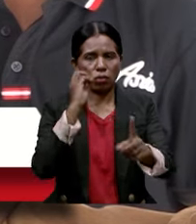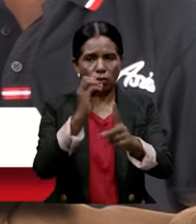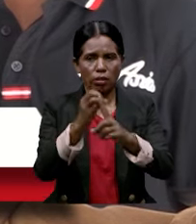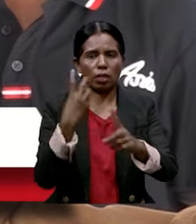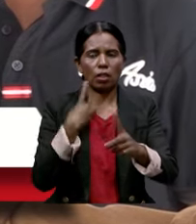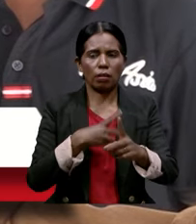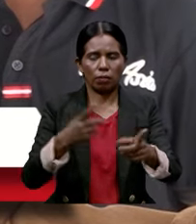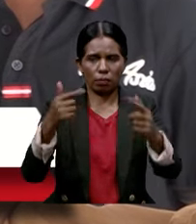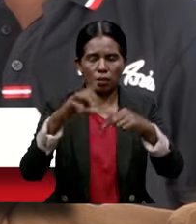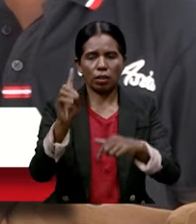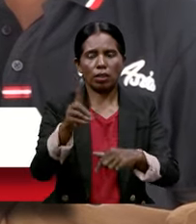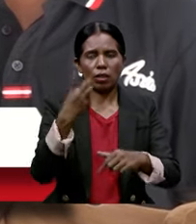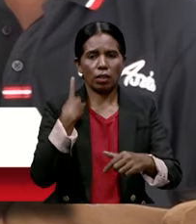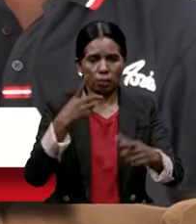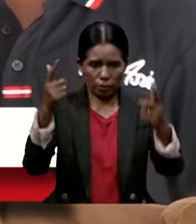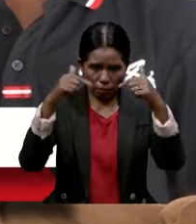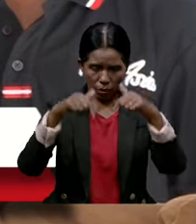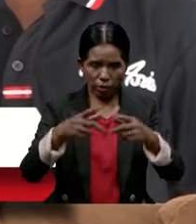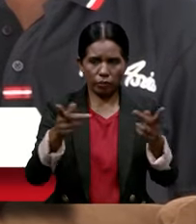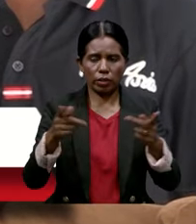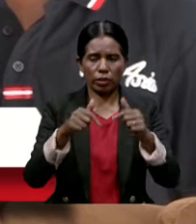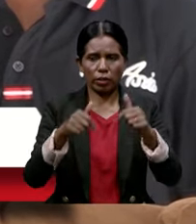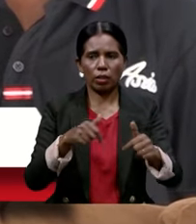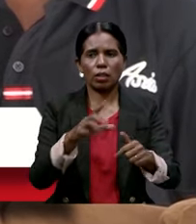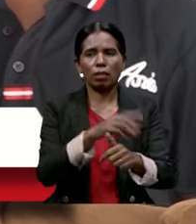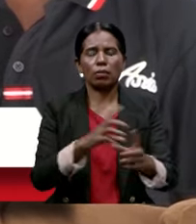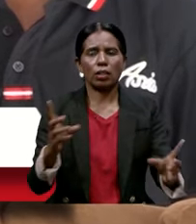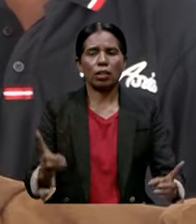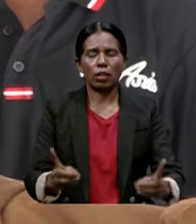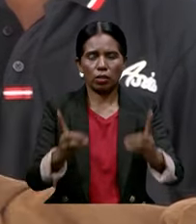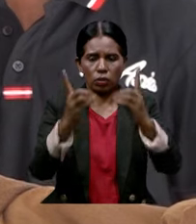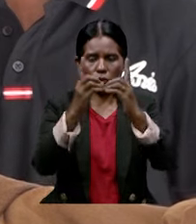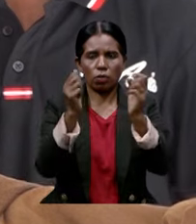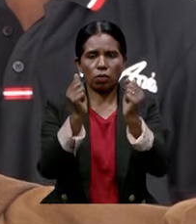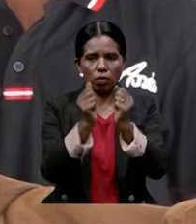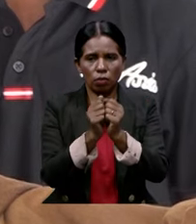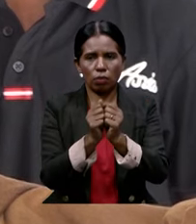kamohin dadera ami to ma ehne ami konsega soru mohobe